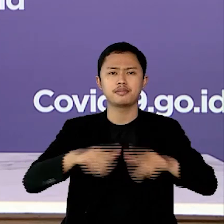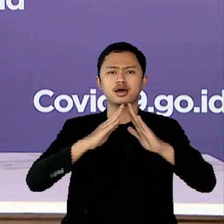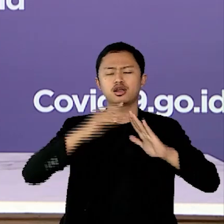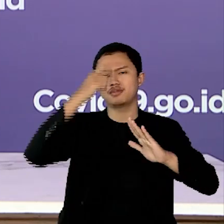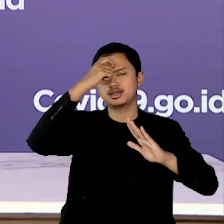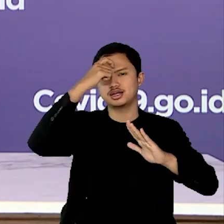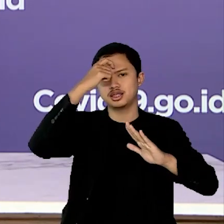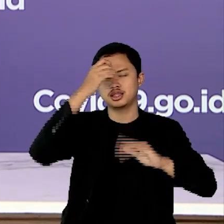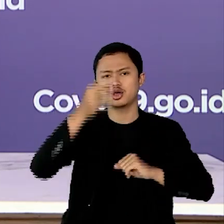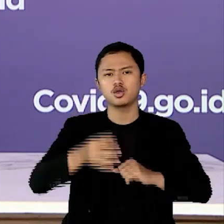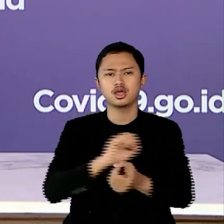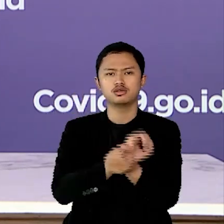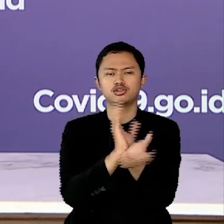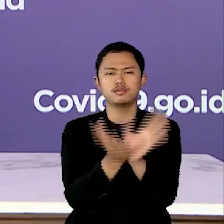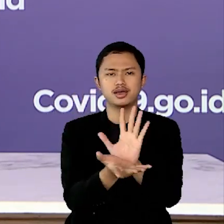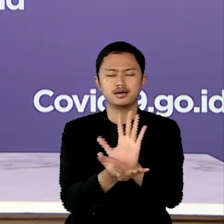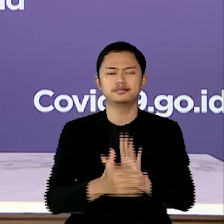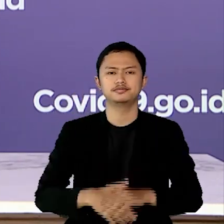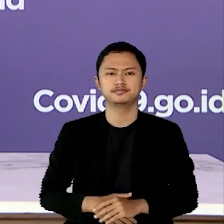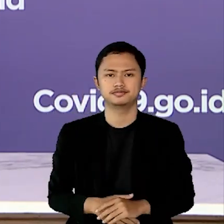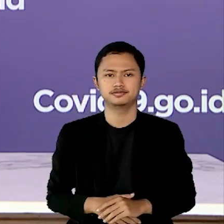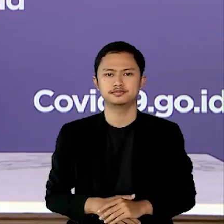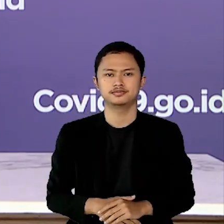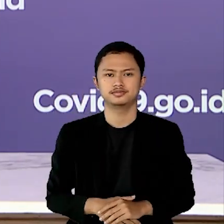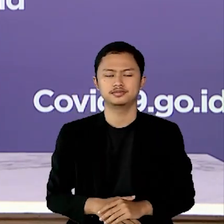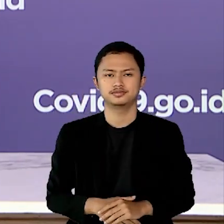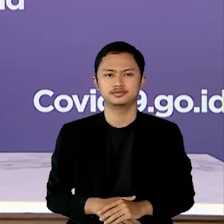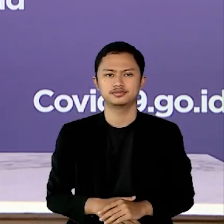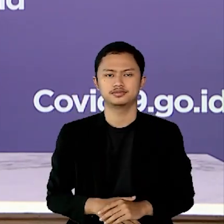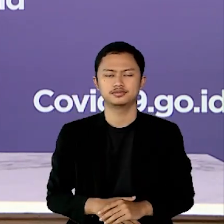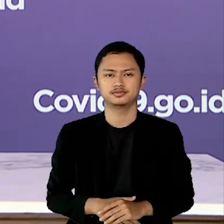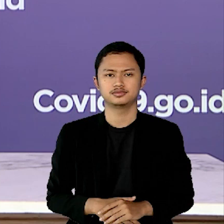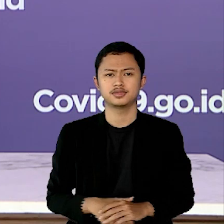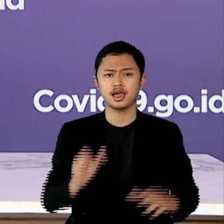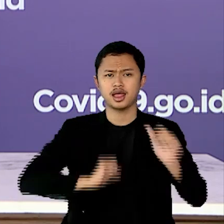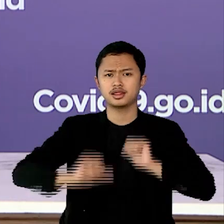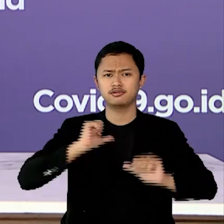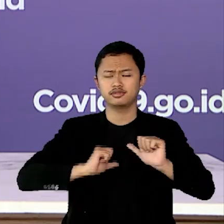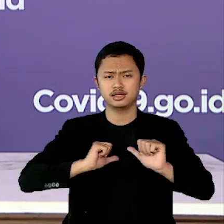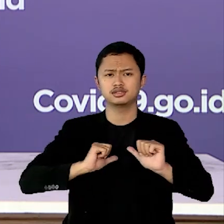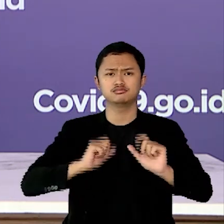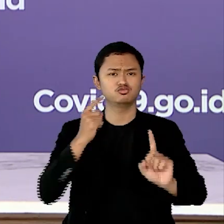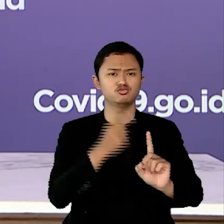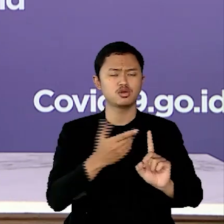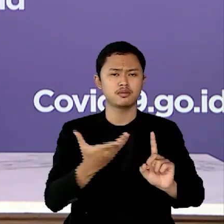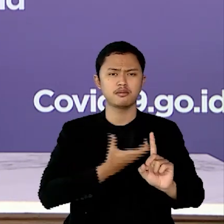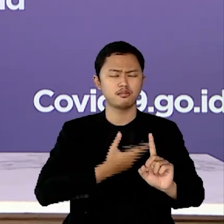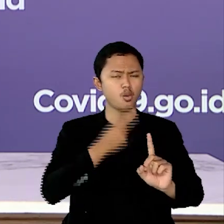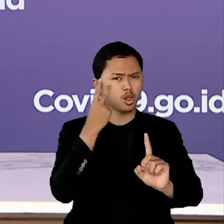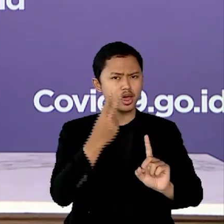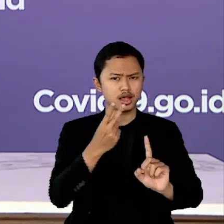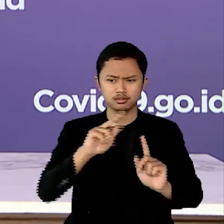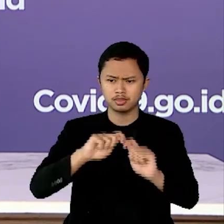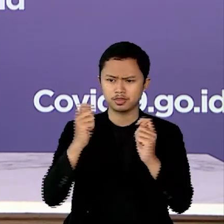dua Indrapura di Kota Surabaya Provinsi Jawa Timur adapun kegiatan tersebut dilakukan guna melihat